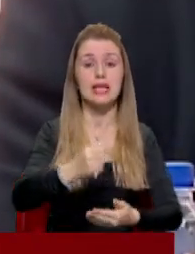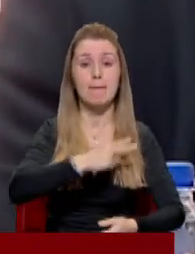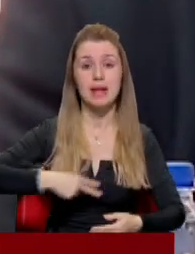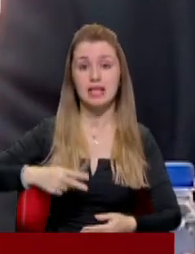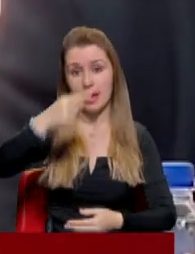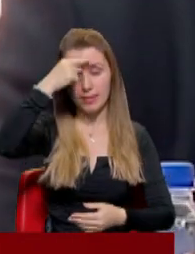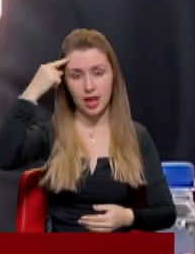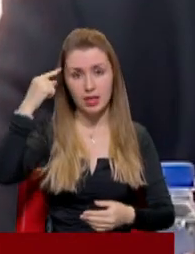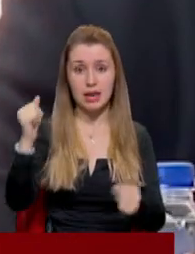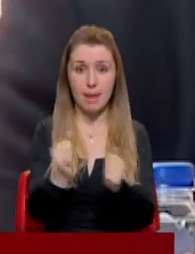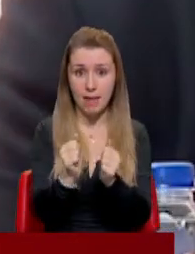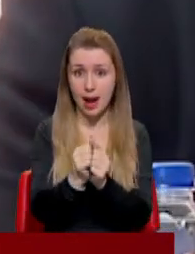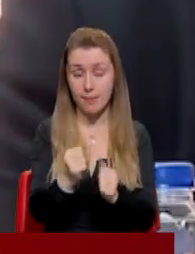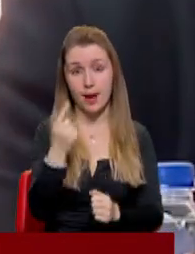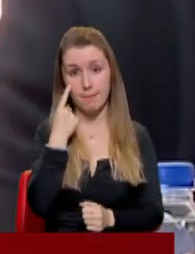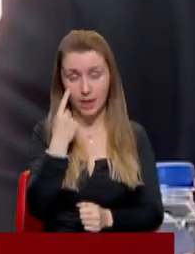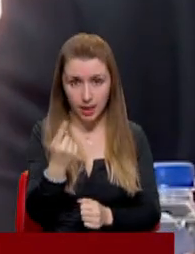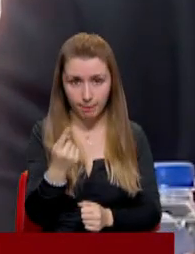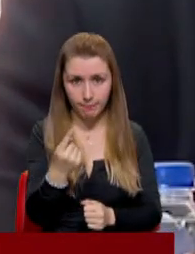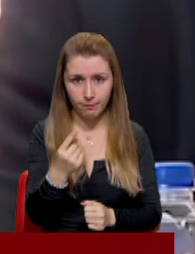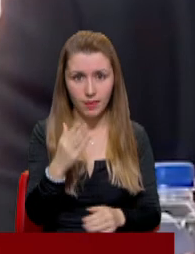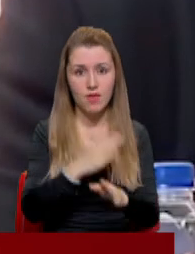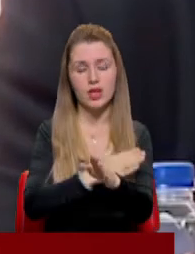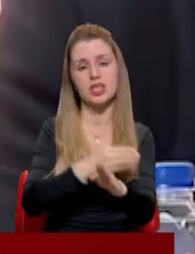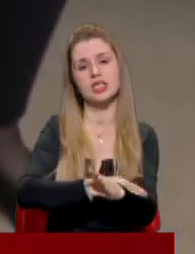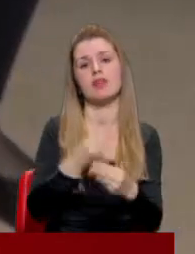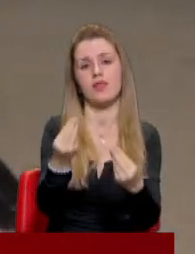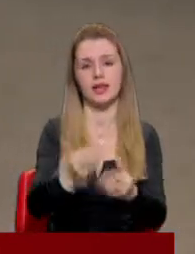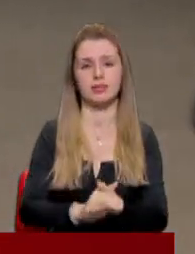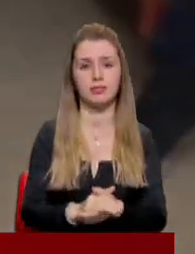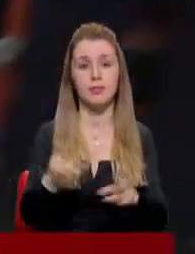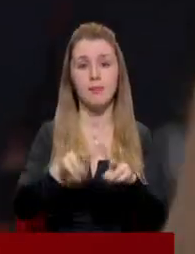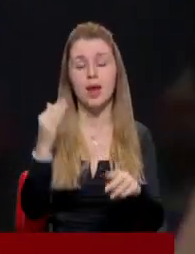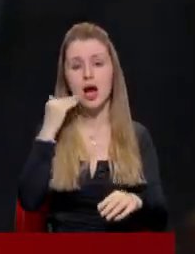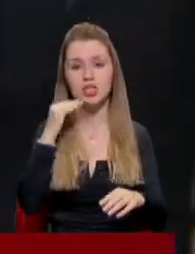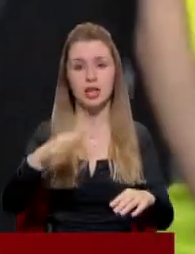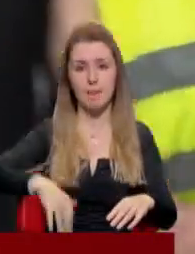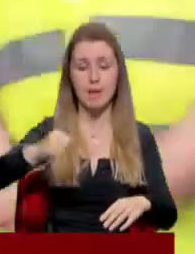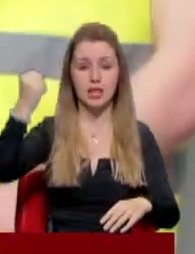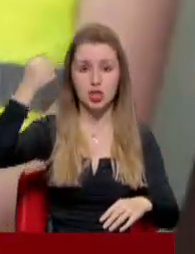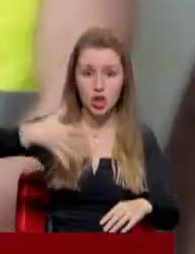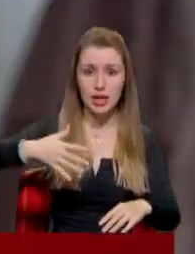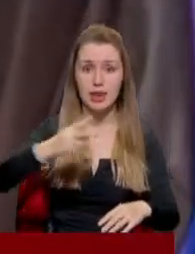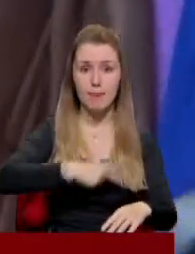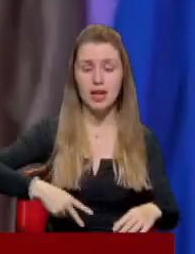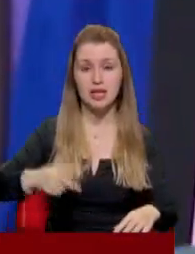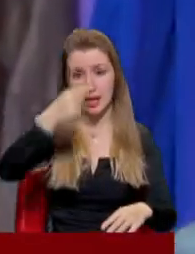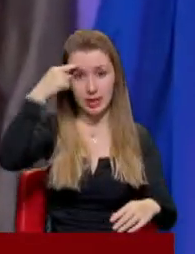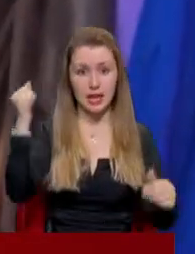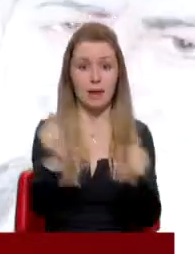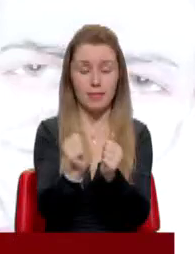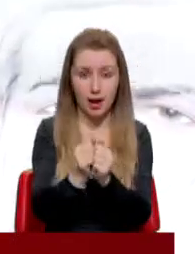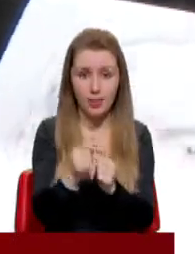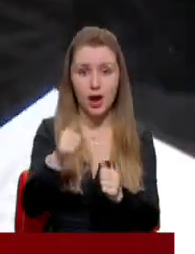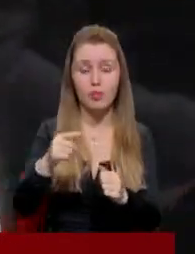belediyelerin imkanlarını yan yana getirerek vatandaşa hizmet edin. Meral Akşener, merkezi yönetimle belediye imkanlarını birleştirerek